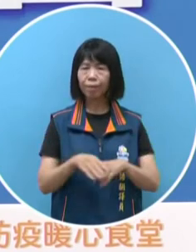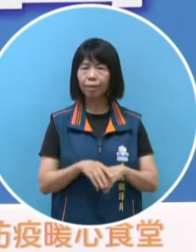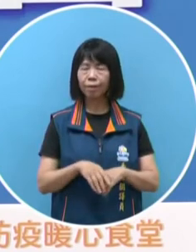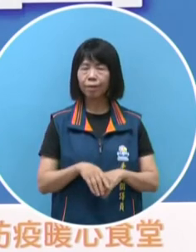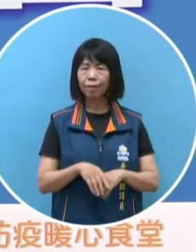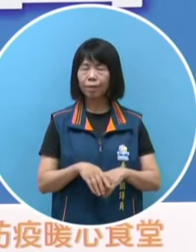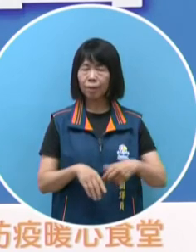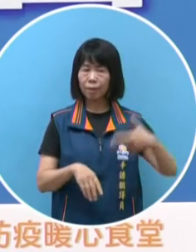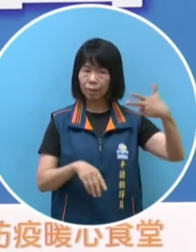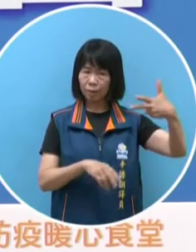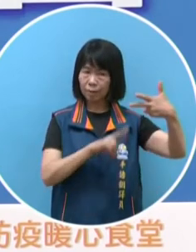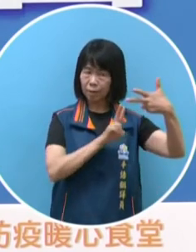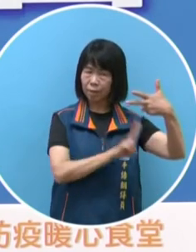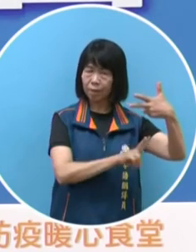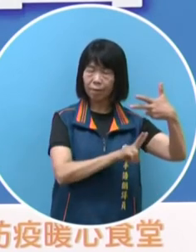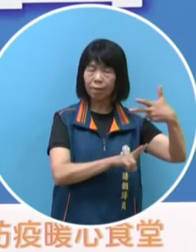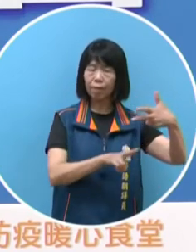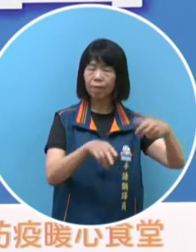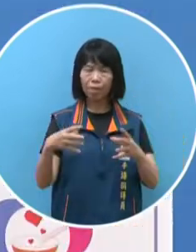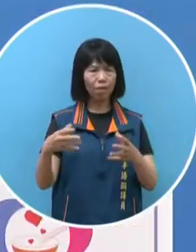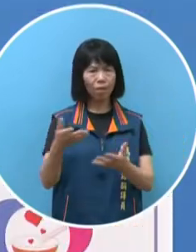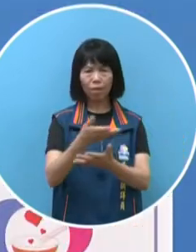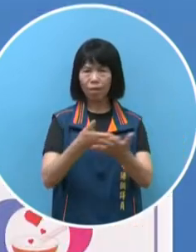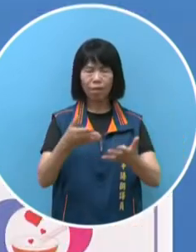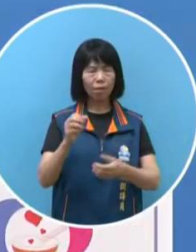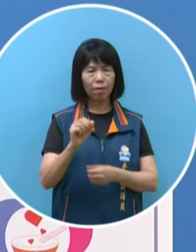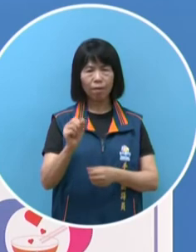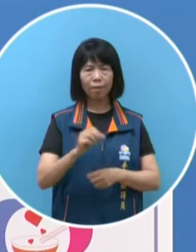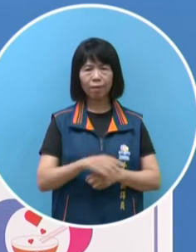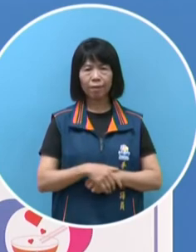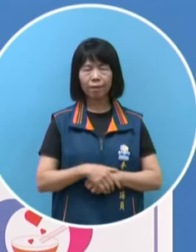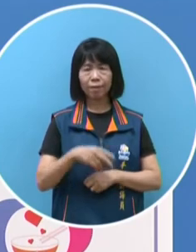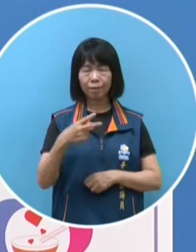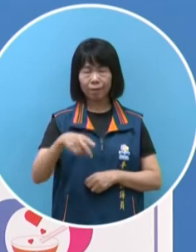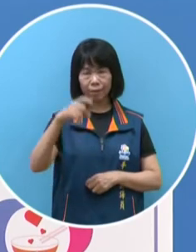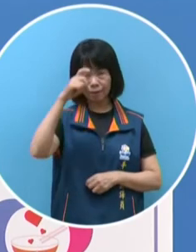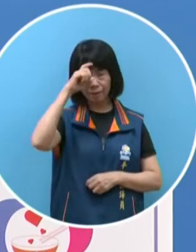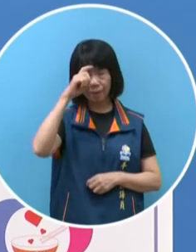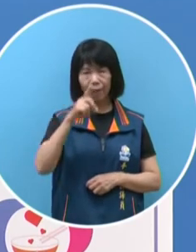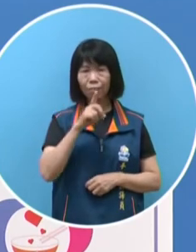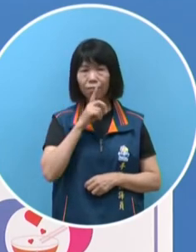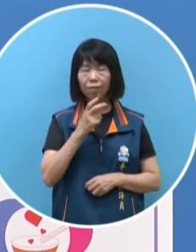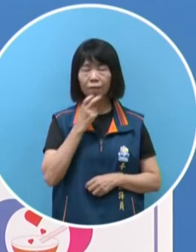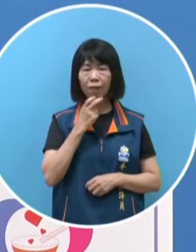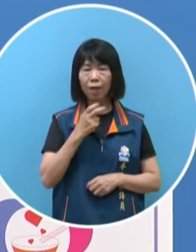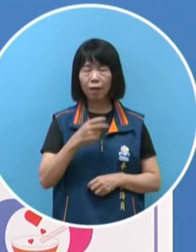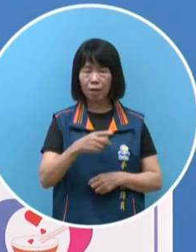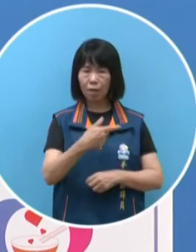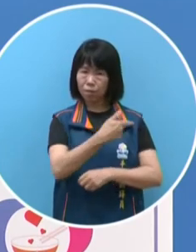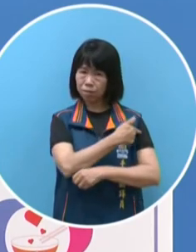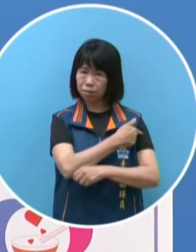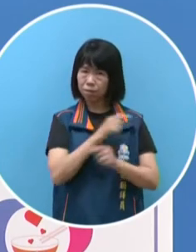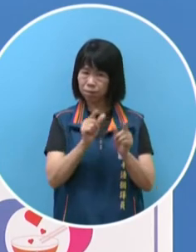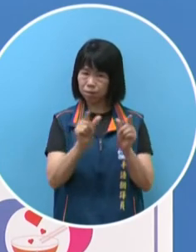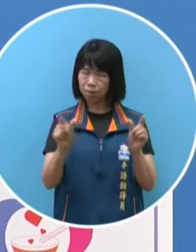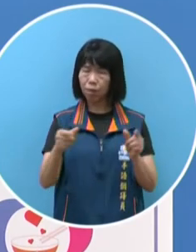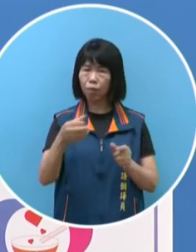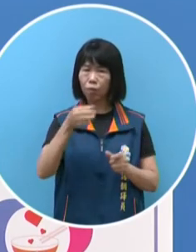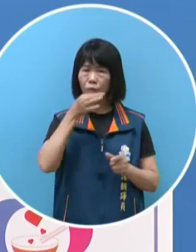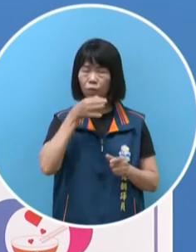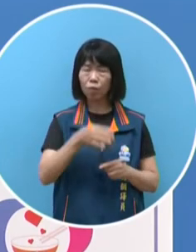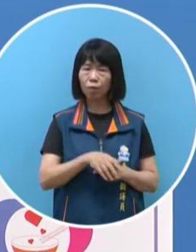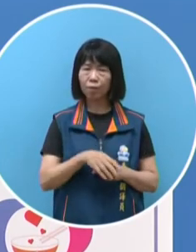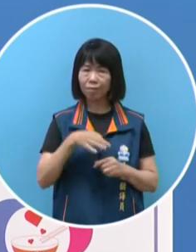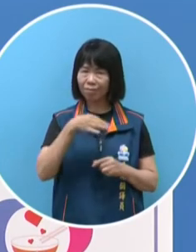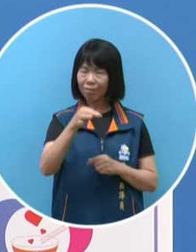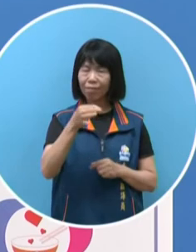是礼拜5开始施行。我们更希望中央赶快把疫苗购足了，让全国的乡亲